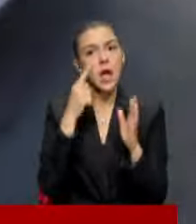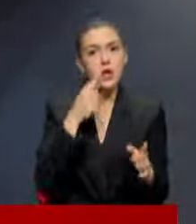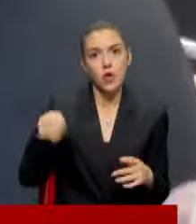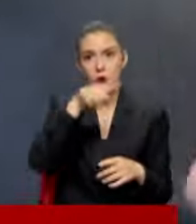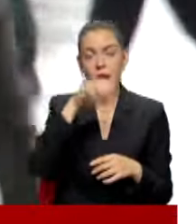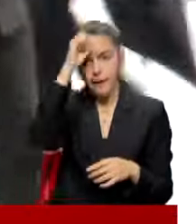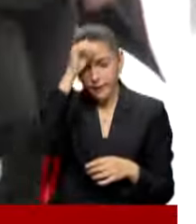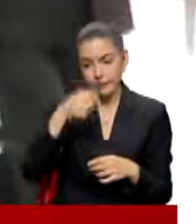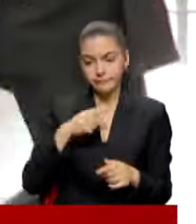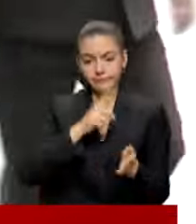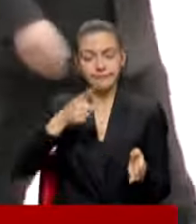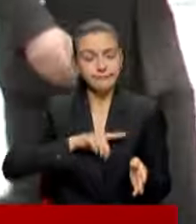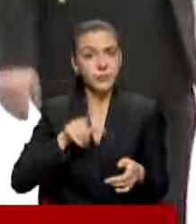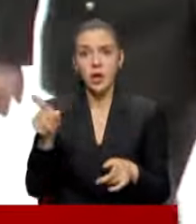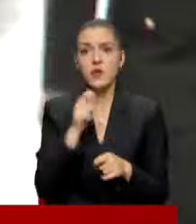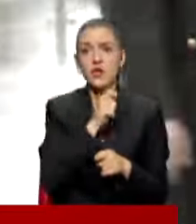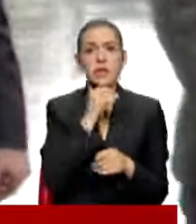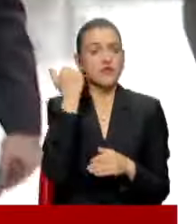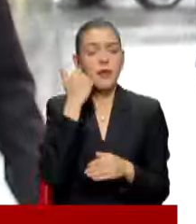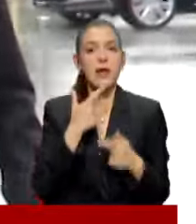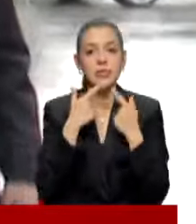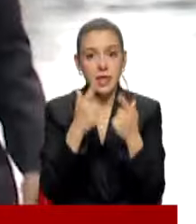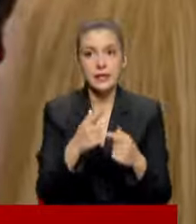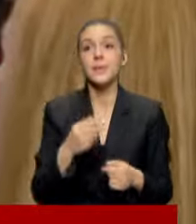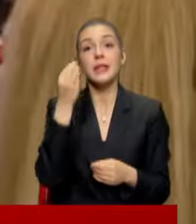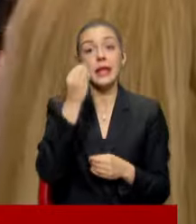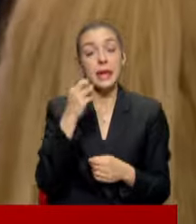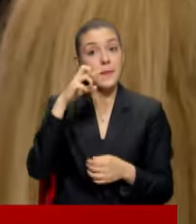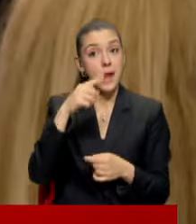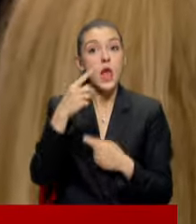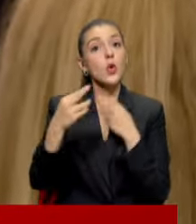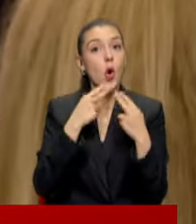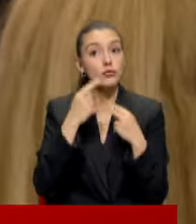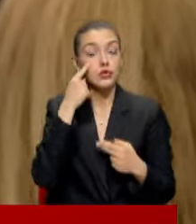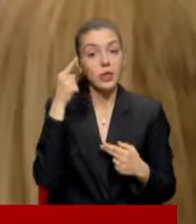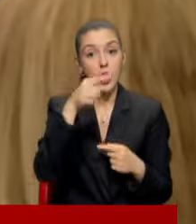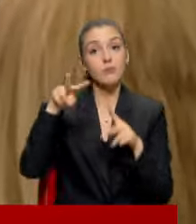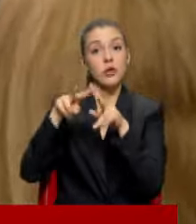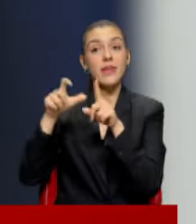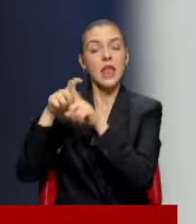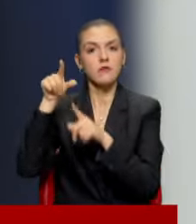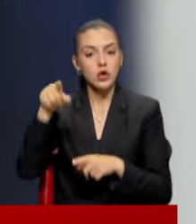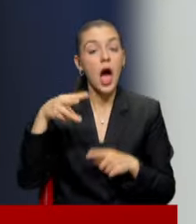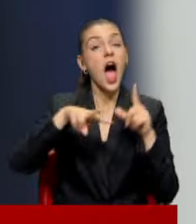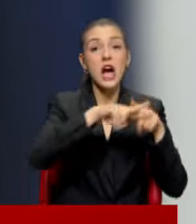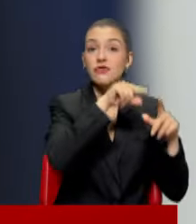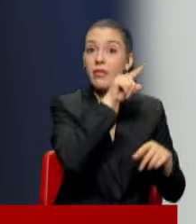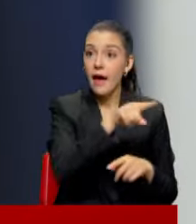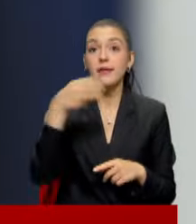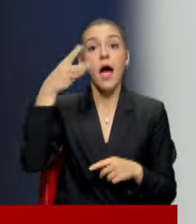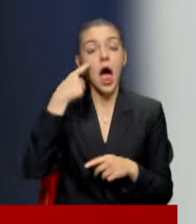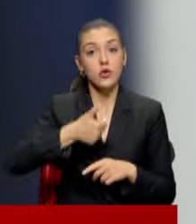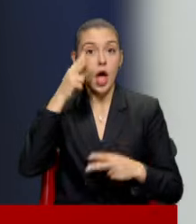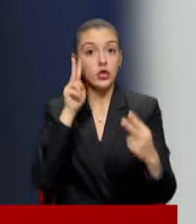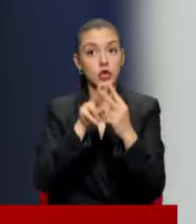yalanladı halk TV'ye konuşan iyi Parti Genel Başkanı müsavat Dervişoğlu akşener'in Erdoğan'la yaptığı görüşmenin iyi Parti adına